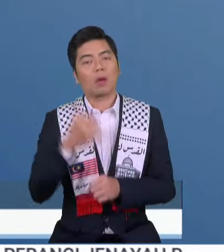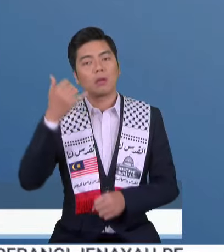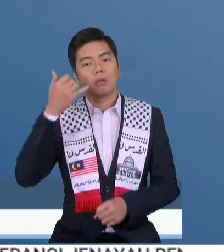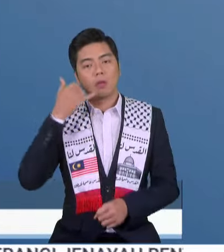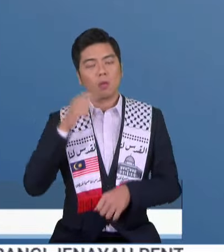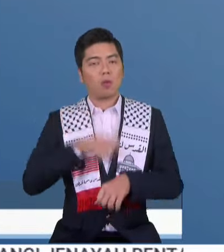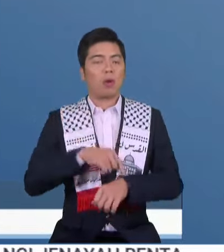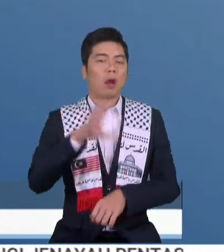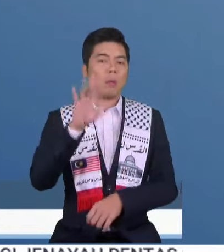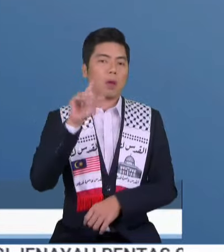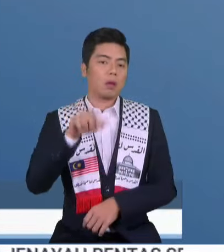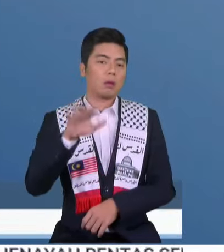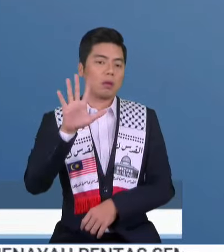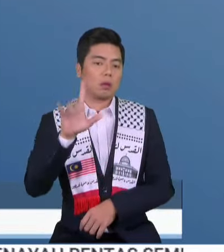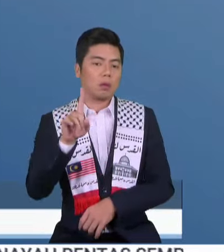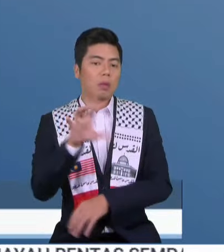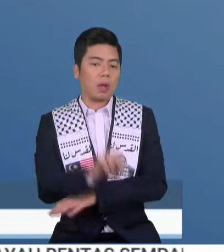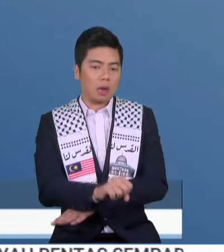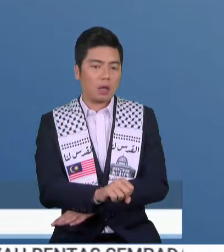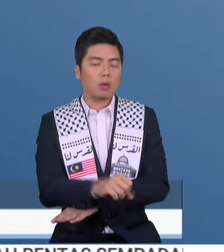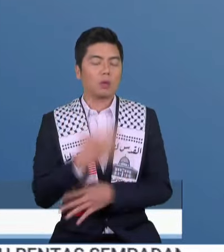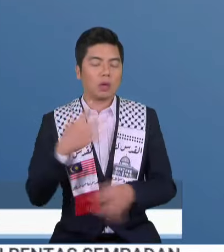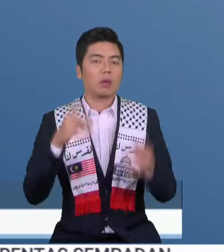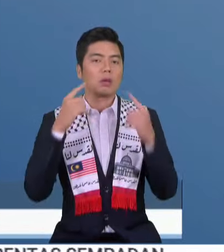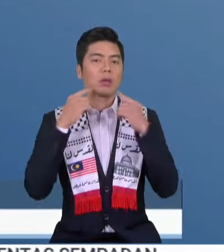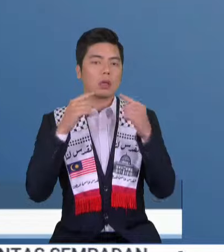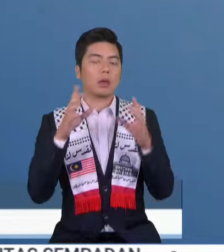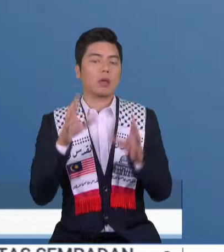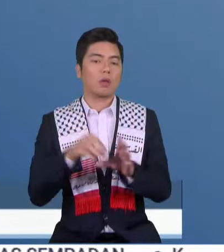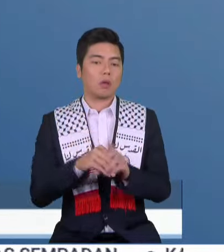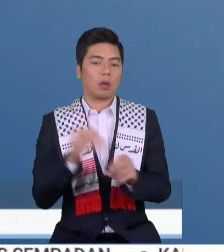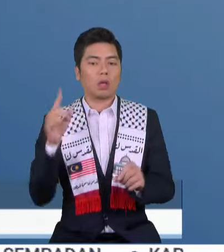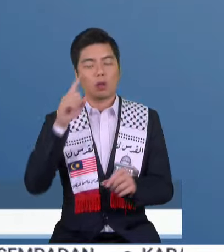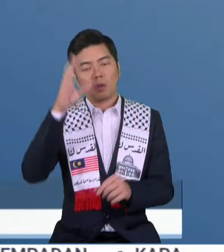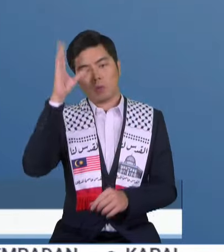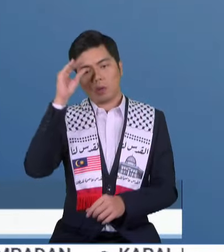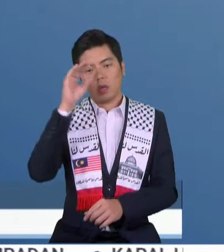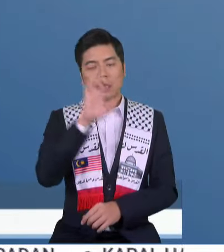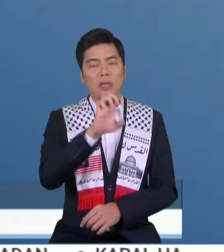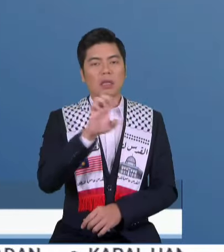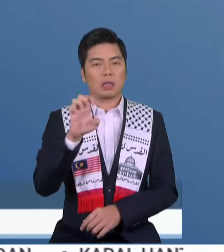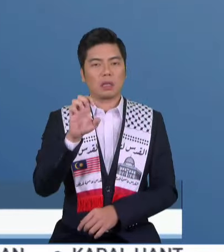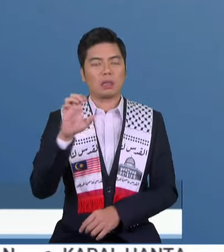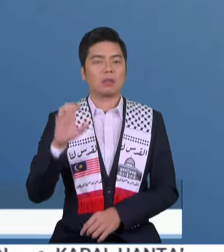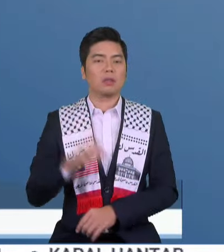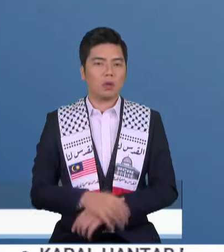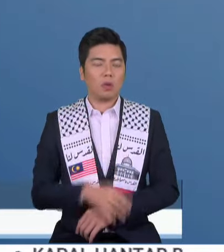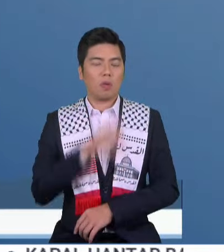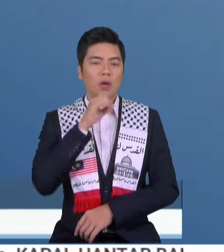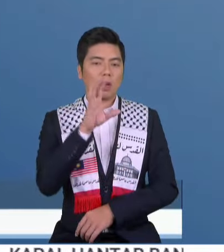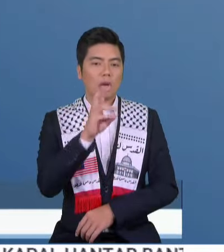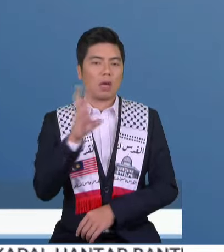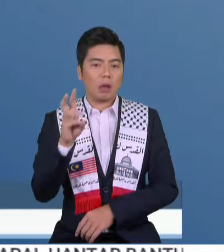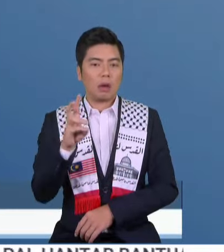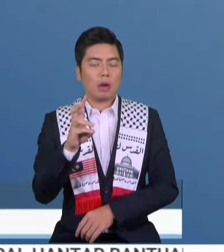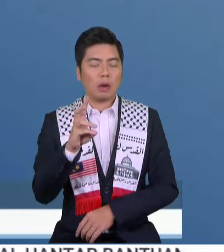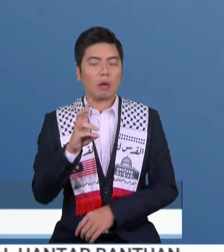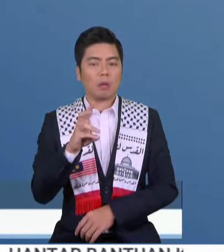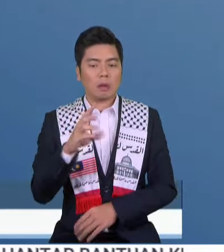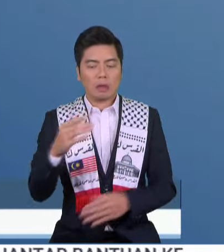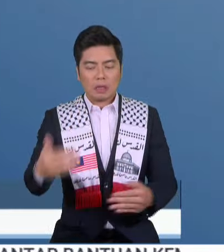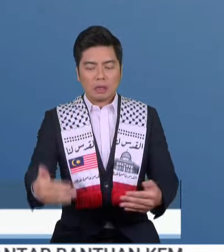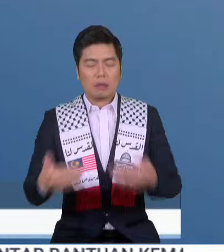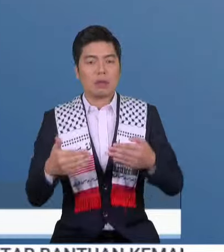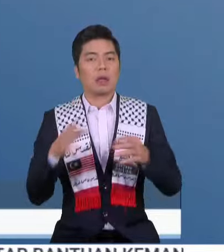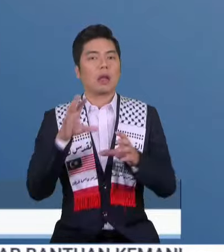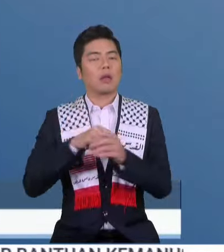pada pukul 8.31 malam telah berjaya mengeluarkan seorang lelaki Yi Chi Wood, 66 tahun, yang tersepit di dalam